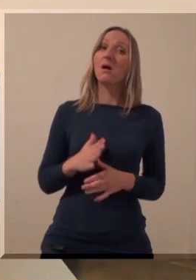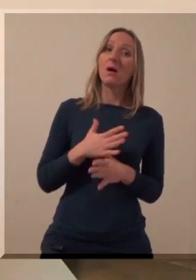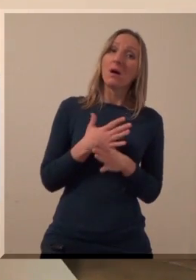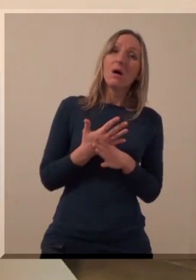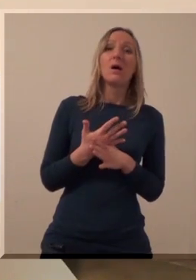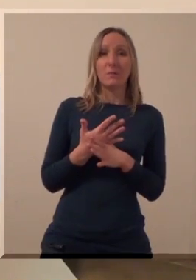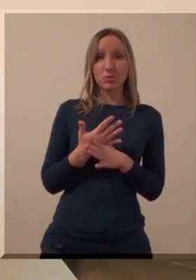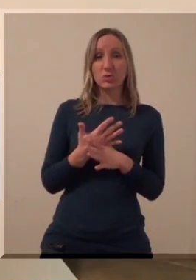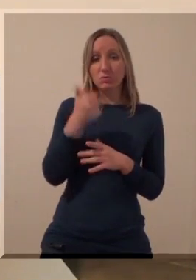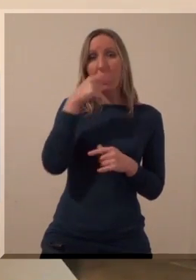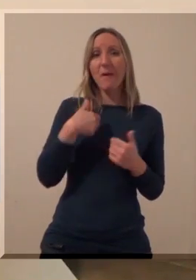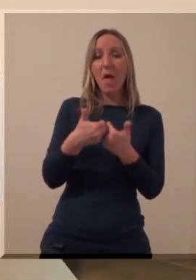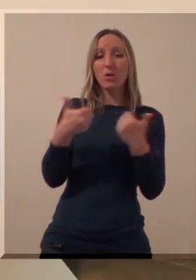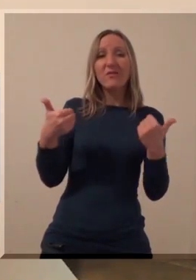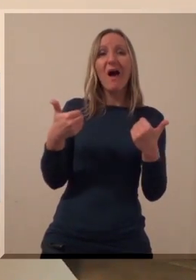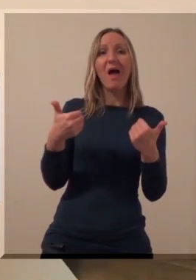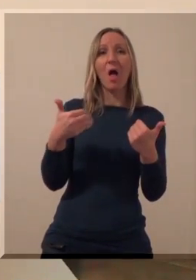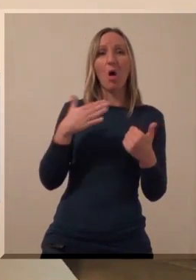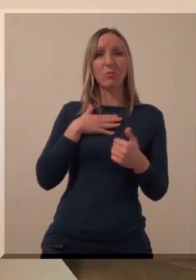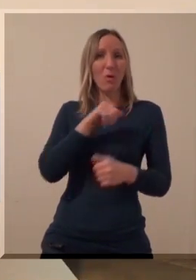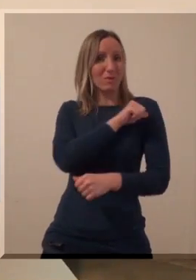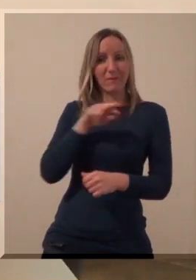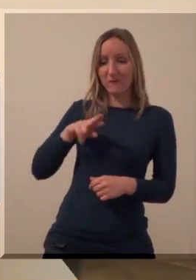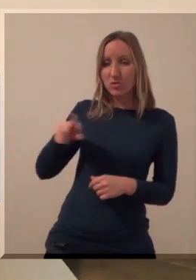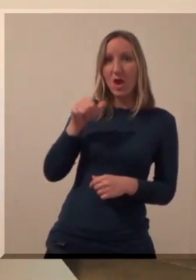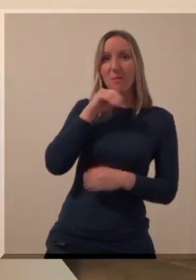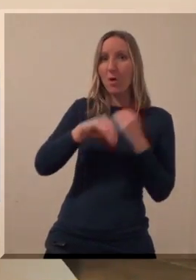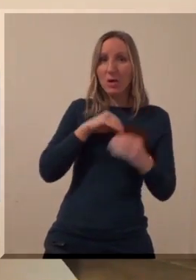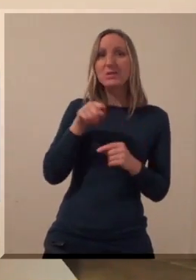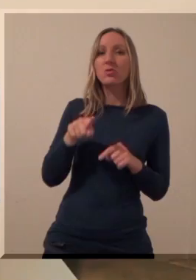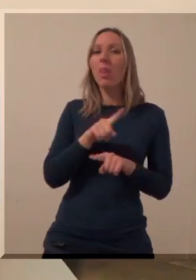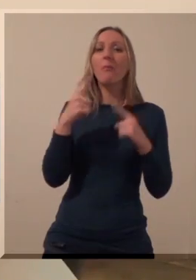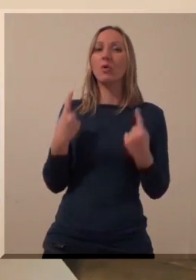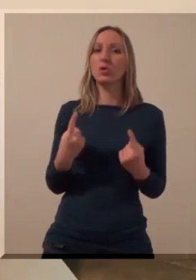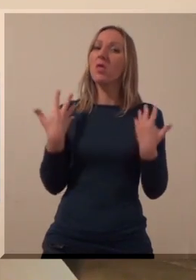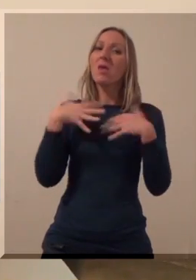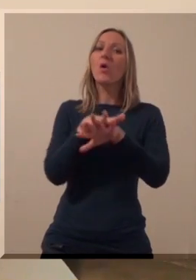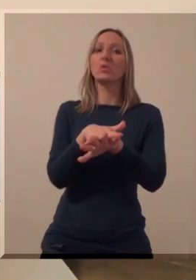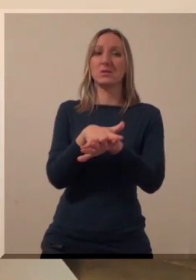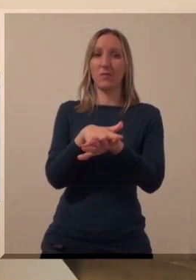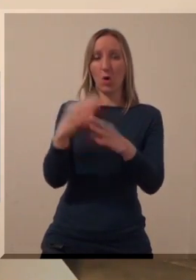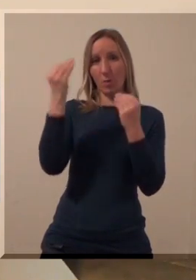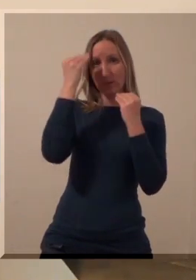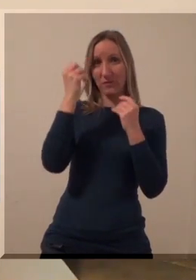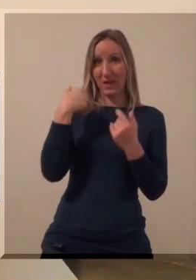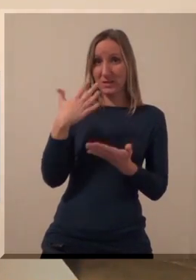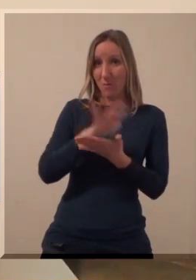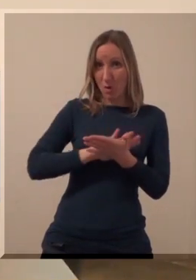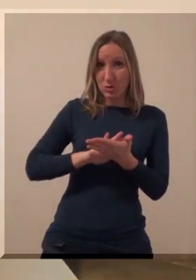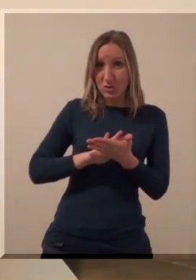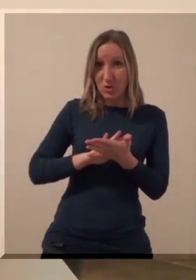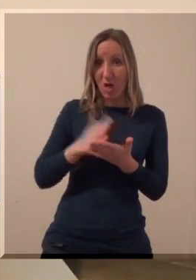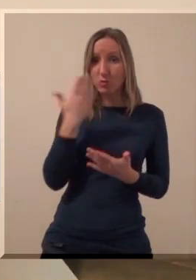me odvajalo stvarno mojih vršnjaka i moje porodice bilo je nepostojanje inkluzivnog obrazovanja. Jer kad sam krenula u školu,